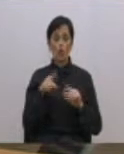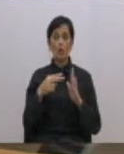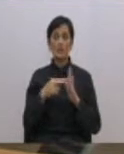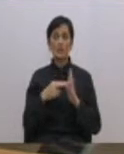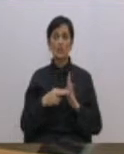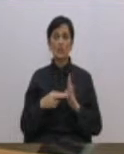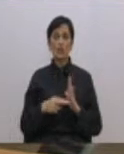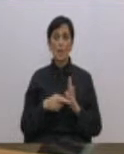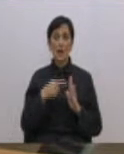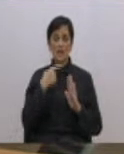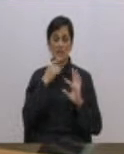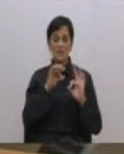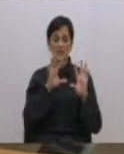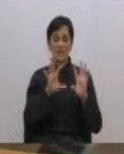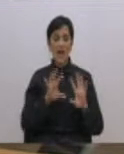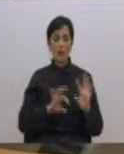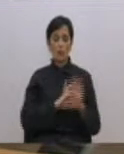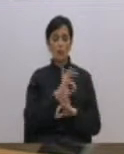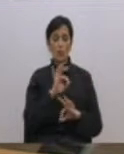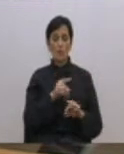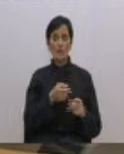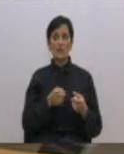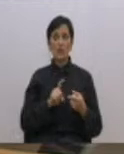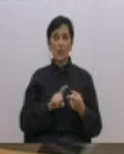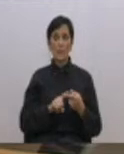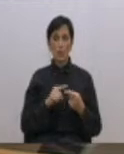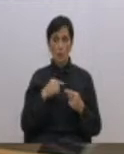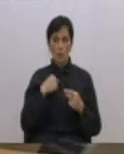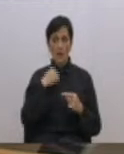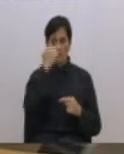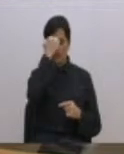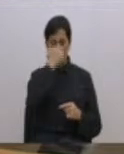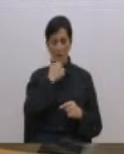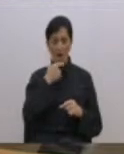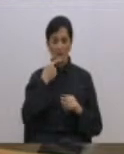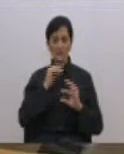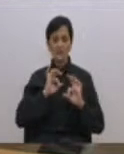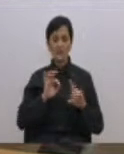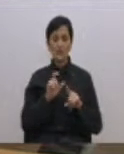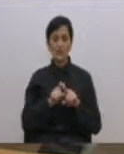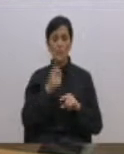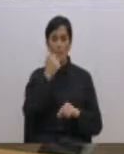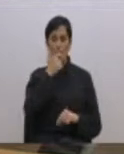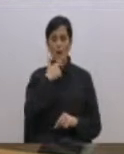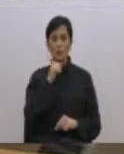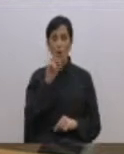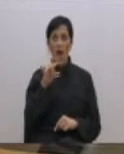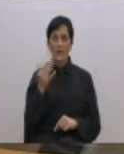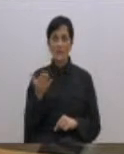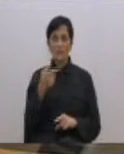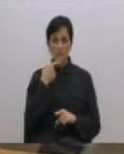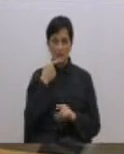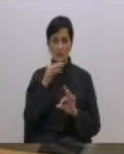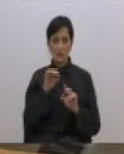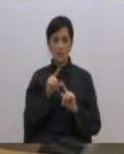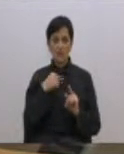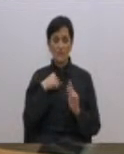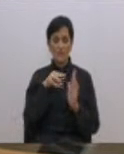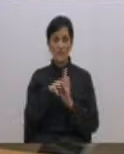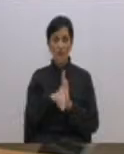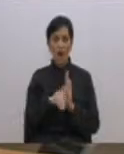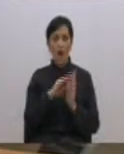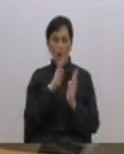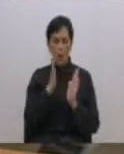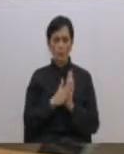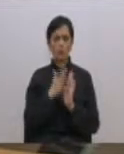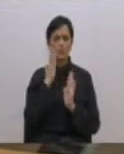visahit mogah, senet, ca nu proiectan dacă și debit, și uverte, Madlierul visitkoi, șomelit batul Madrim, Anel Gamohata, absolutul admarte,